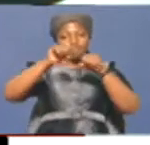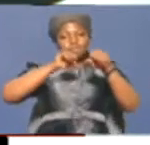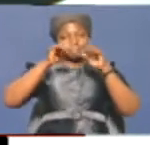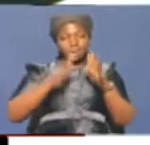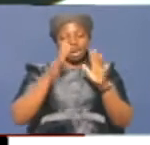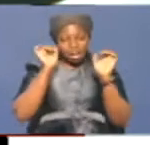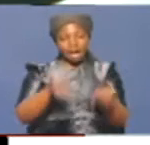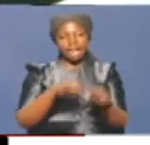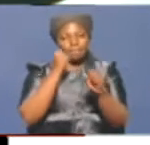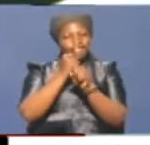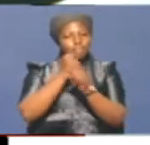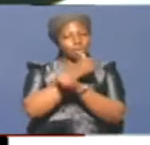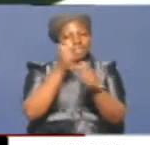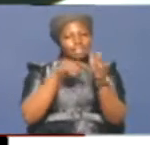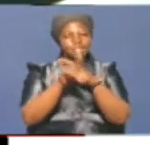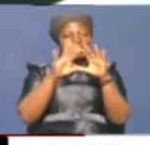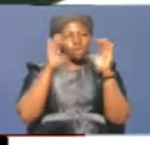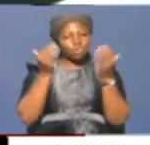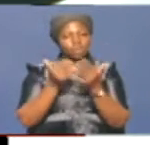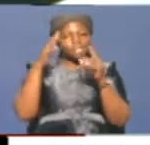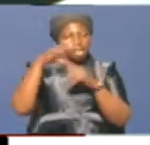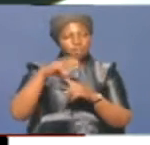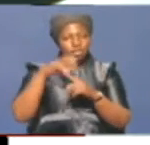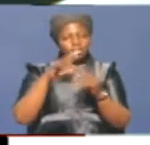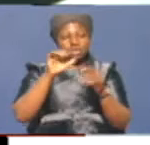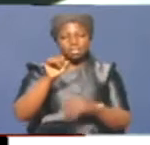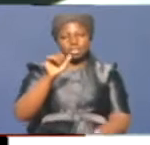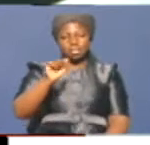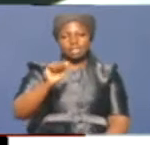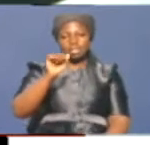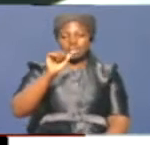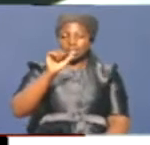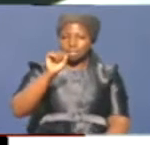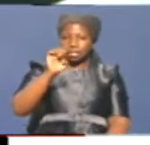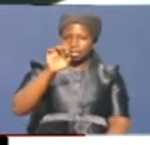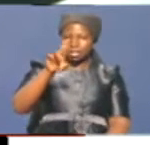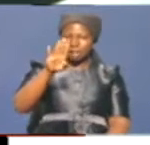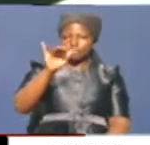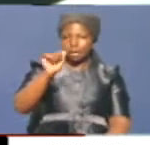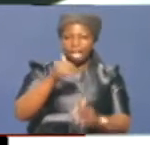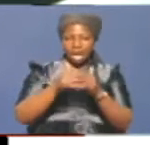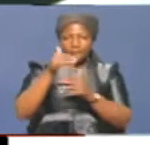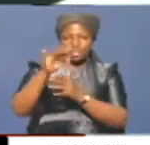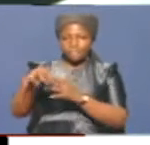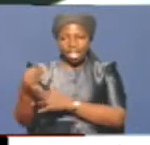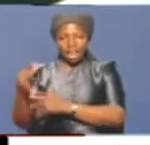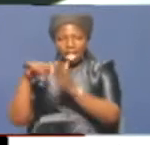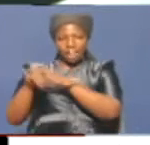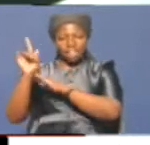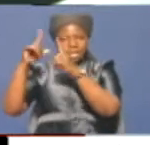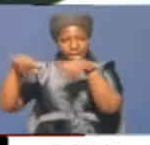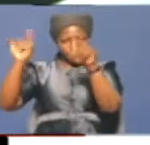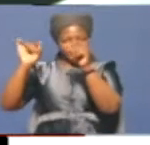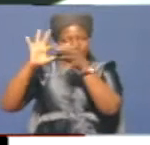kwenye mashindano ya dunia nchini Serbia baada ya kushindwa kutamba kwenye michezo ya Olimpiki jini Tokyo nchini Japan. Mashindano hayo ya